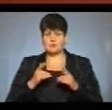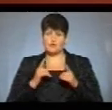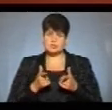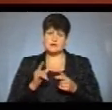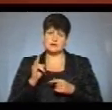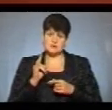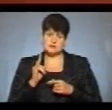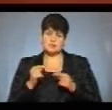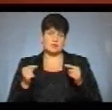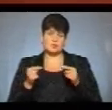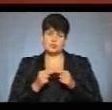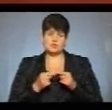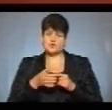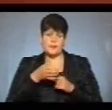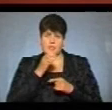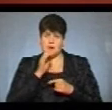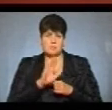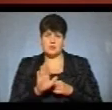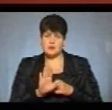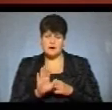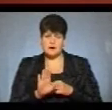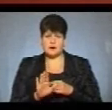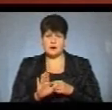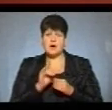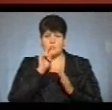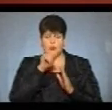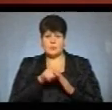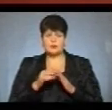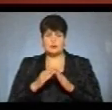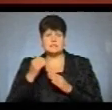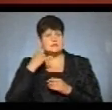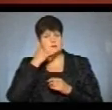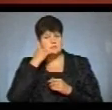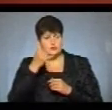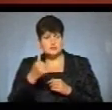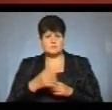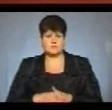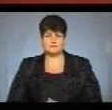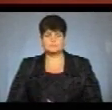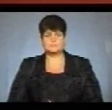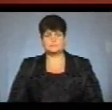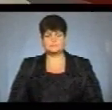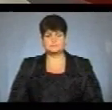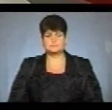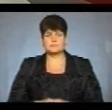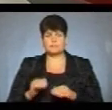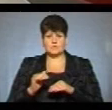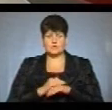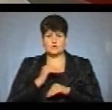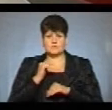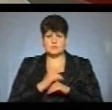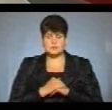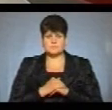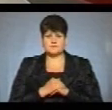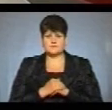все-таки точно не пила, а добралася до тієї будки. В нас є телефонний дзвінок, давайте почуємо додзвонювача. Доброго вечора.